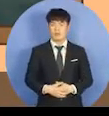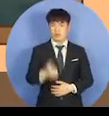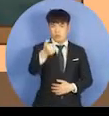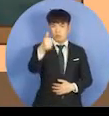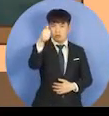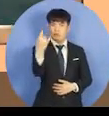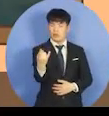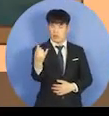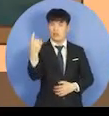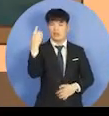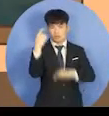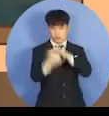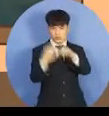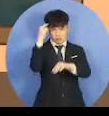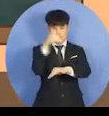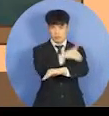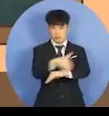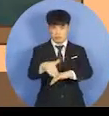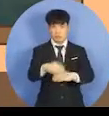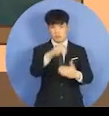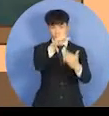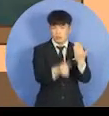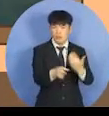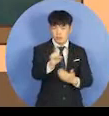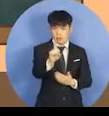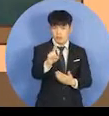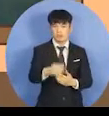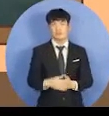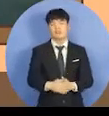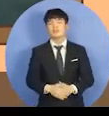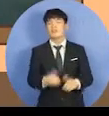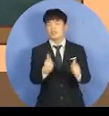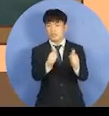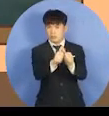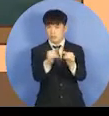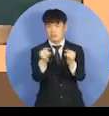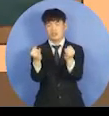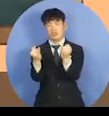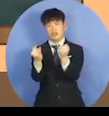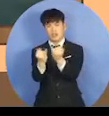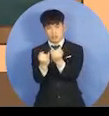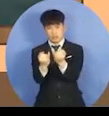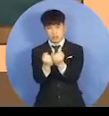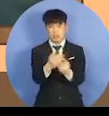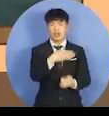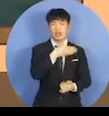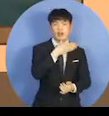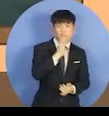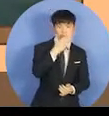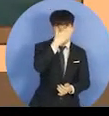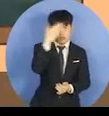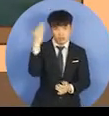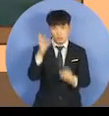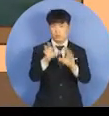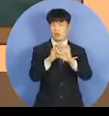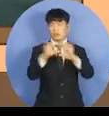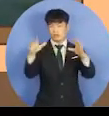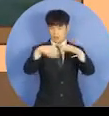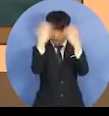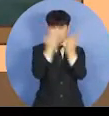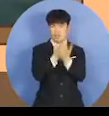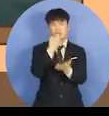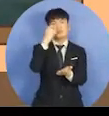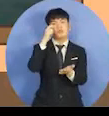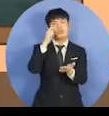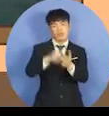9시까지 매주 2회로 총 50회씩 운영할 예정입니다. 프로그램은 남녀노소 누구나 쉽고 재미있게 따라할 수